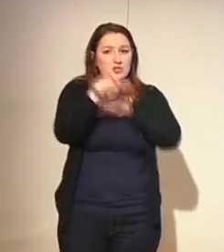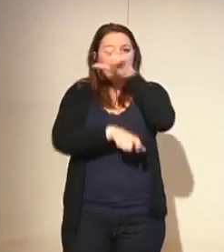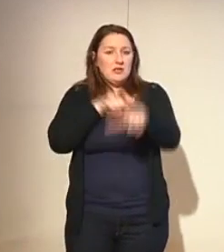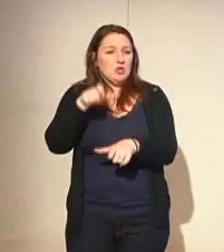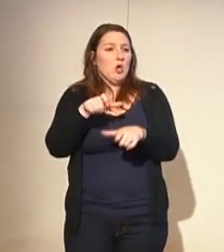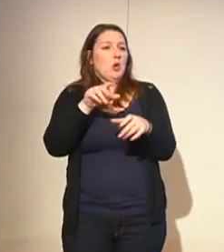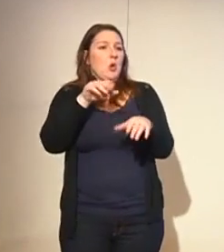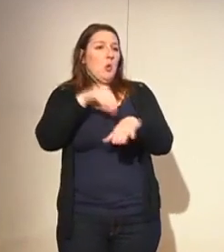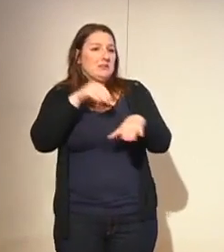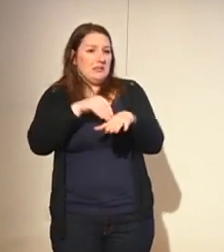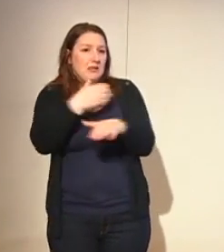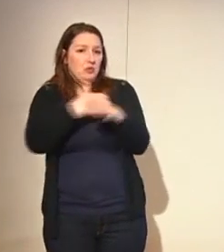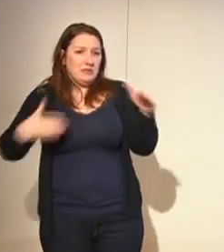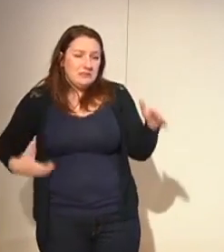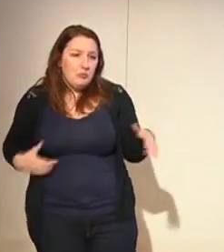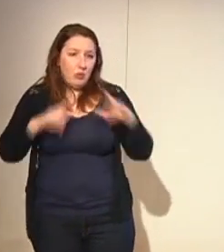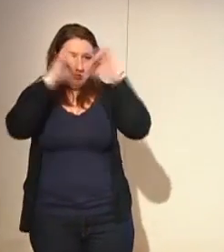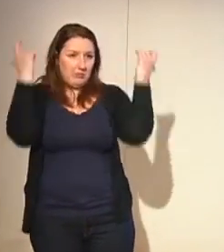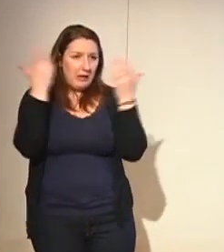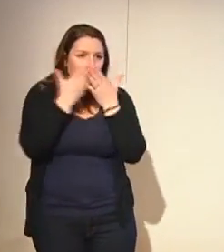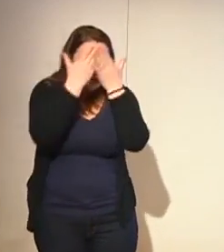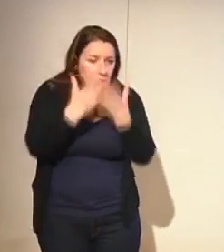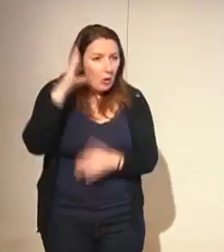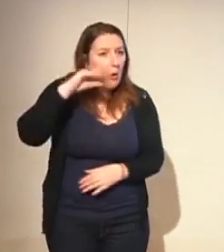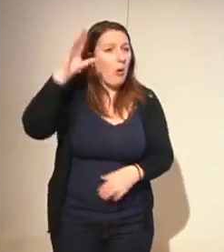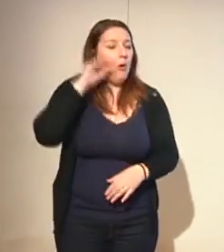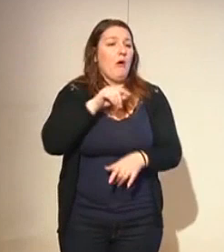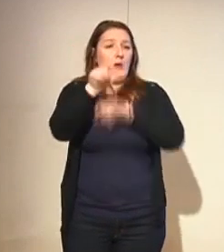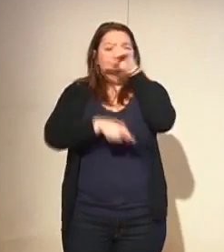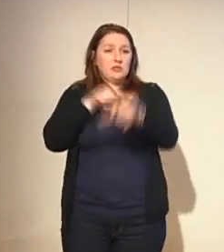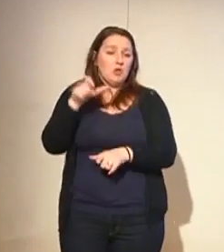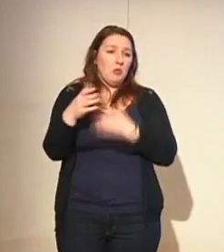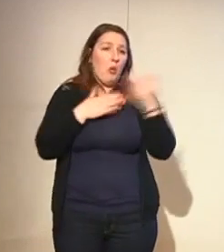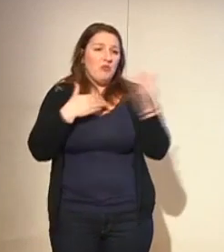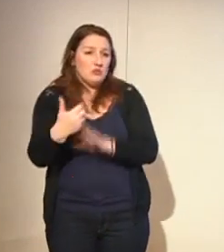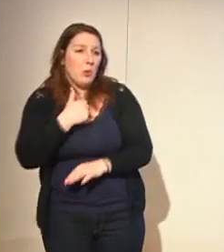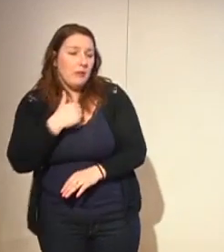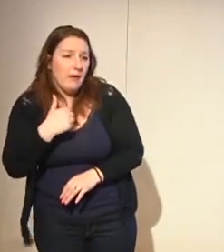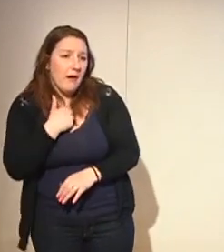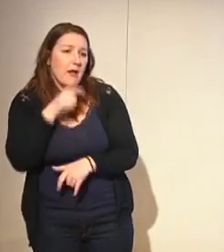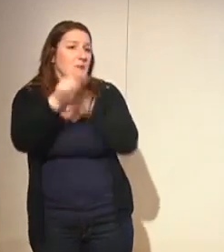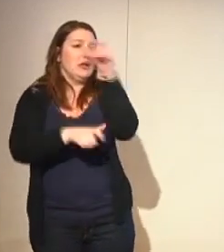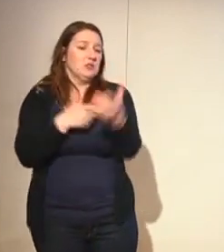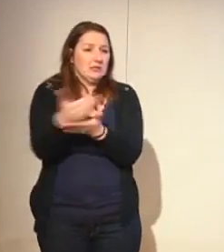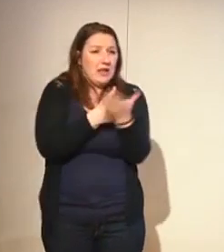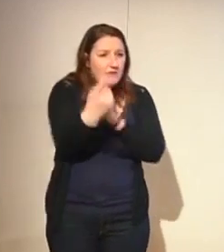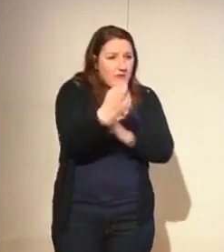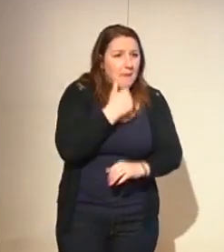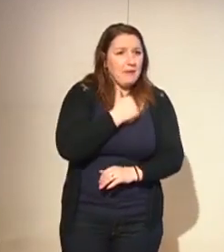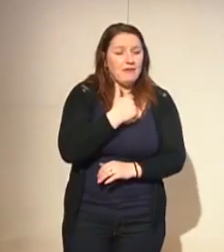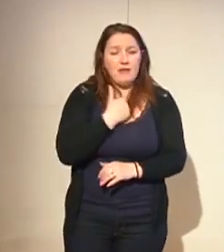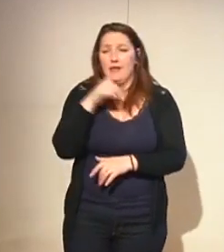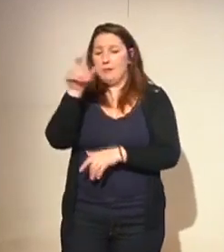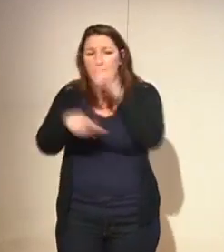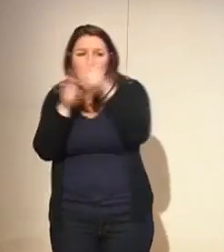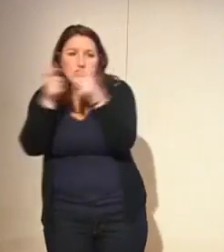sont étudiants nous ayons des professions libérales nous ayons des salariés du privé nous ayons des chefs d'entreprise des